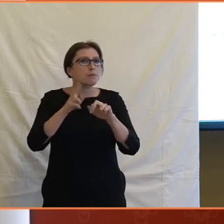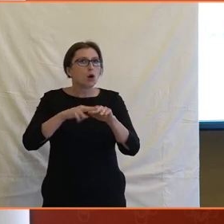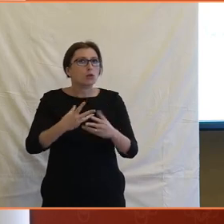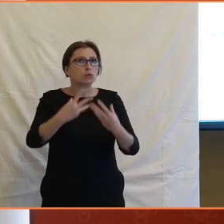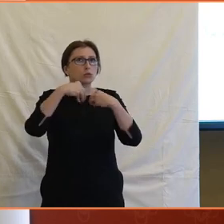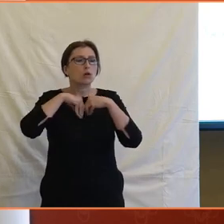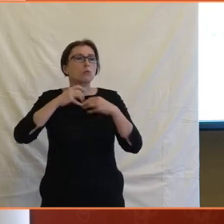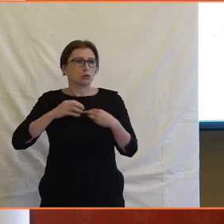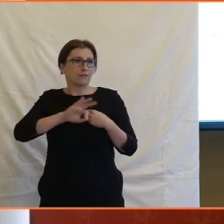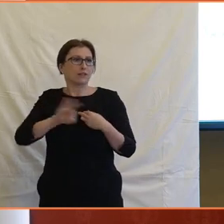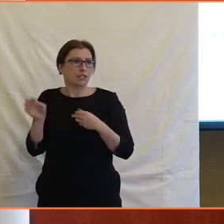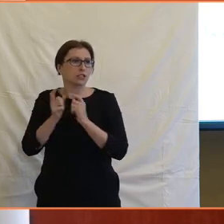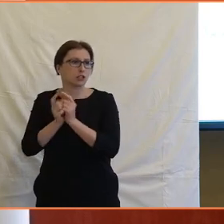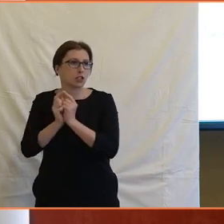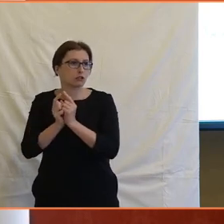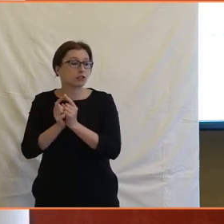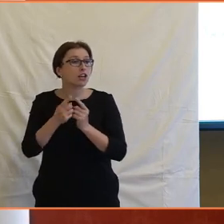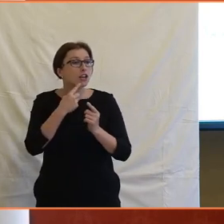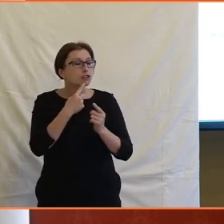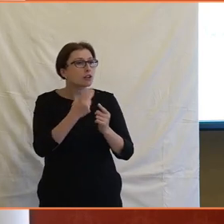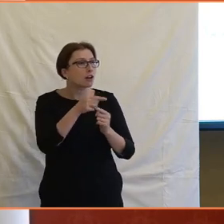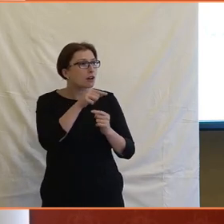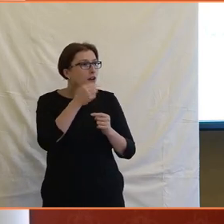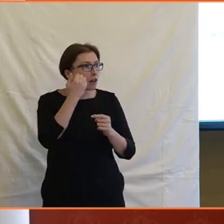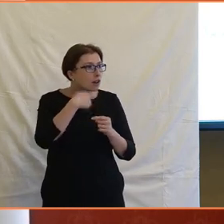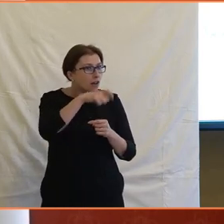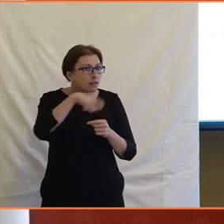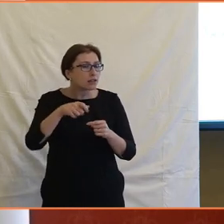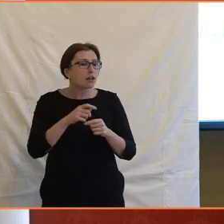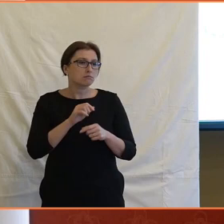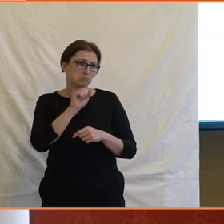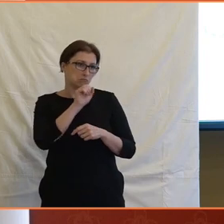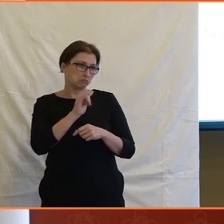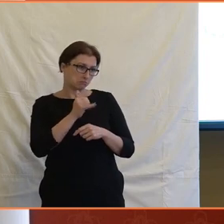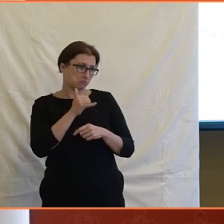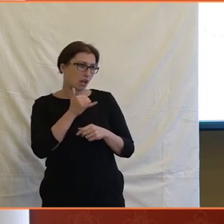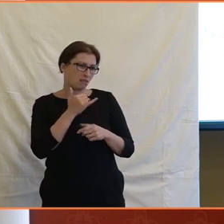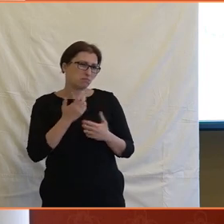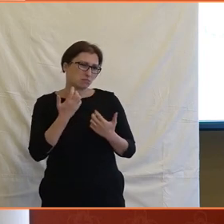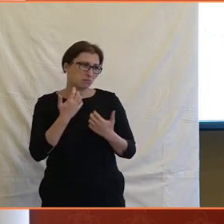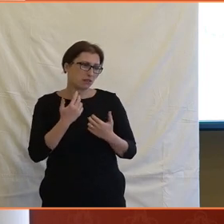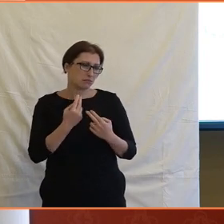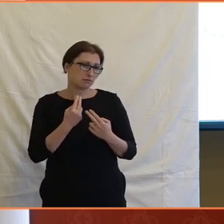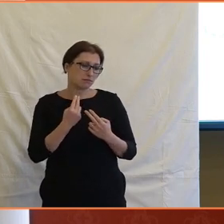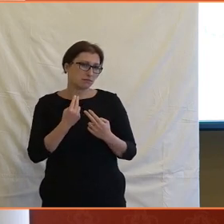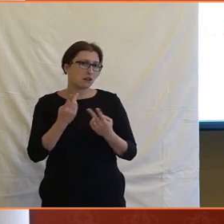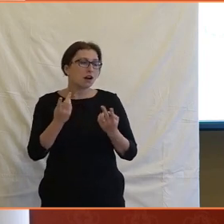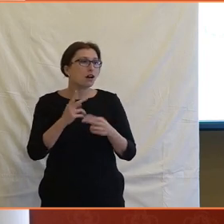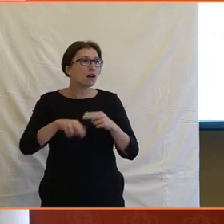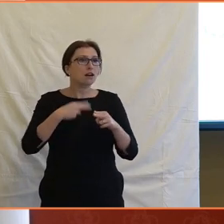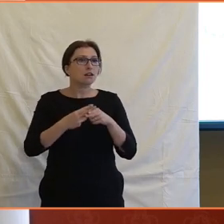Jo, a jedna věc je ještě navnímat na úroveň toho, že pokývou hlavou a řeknou, to je blbý. A druhá věc